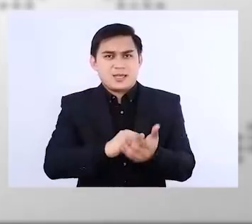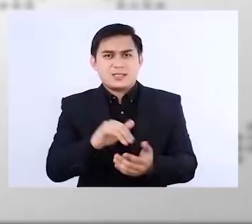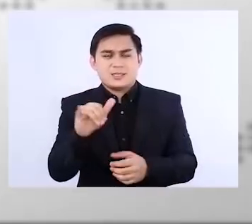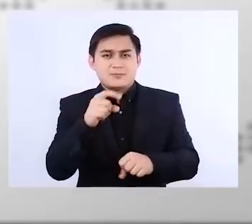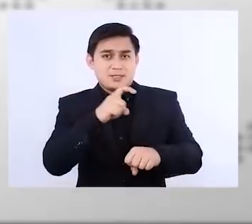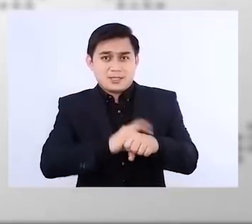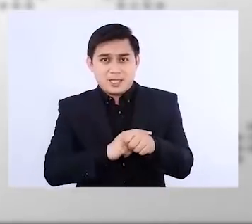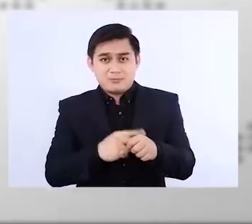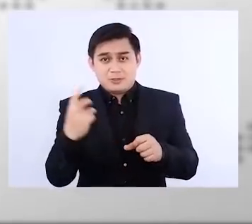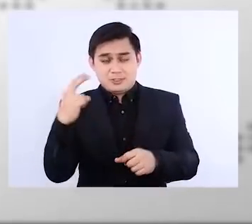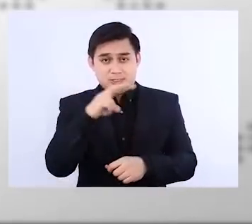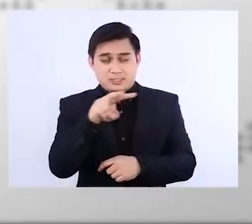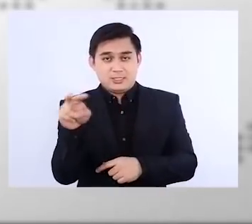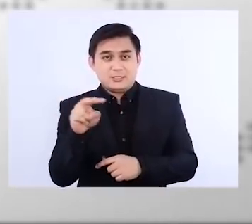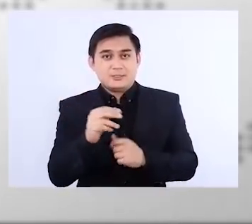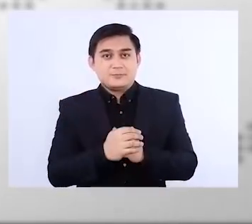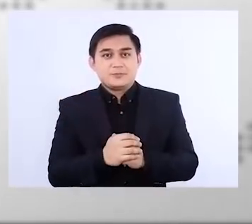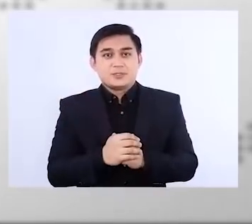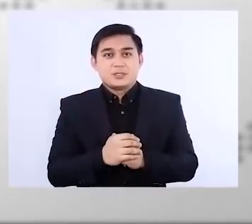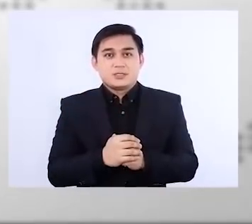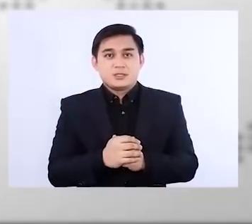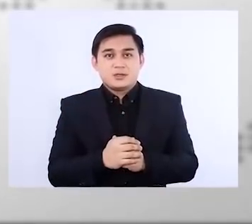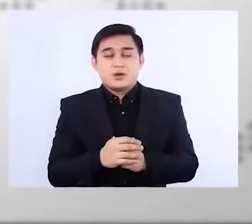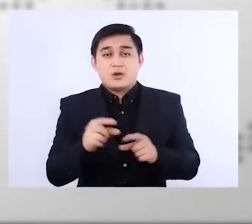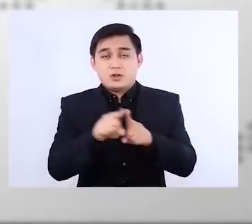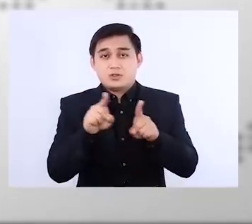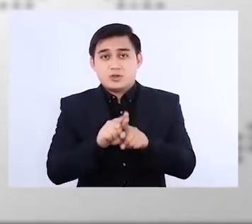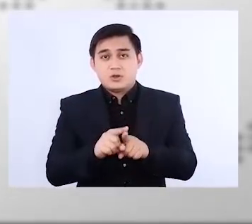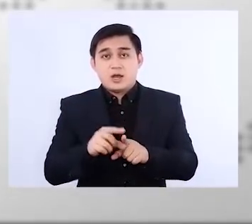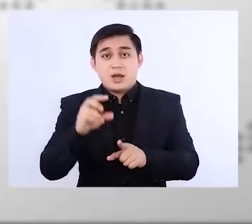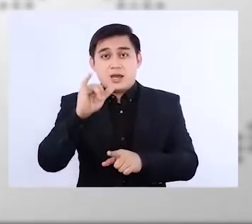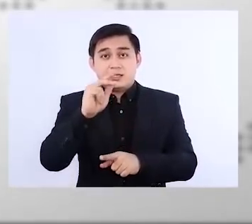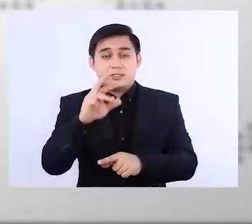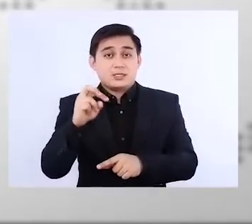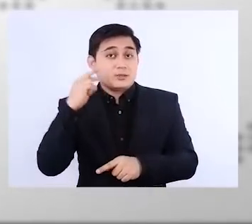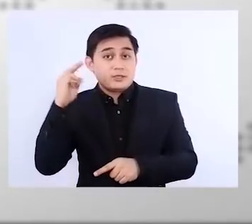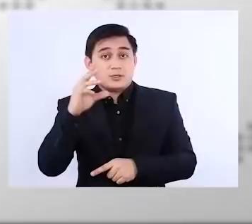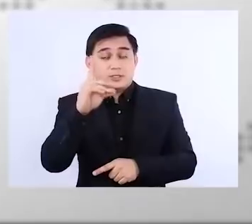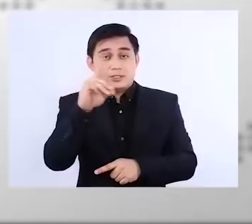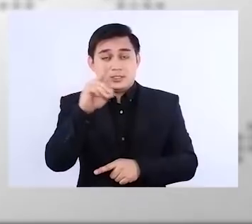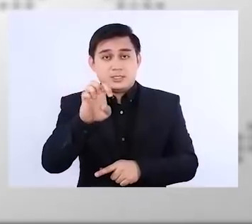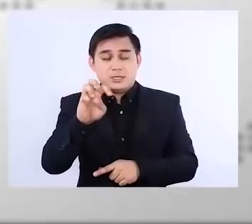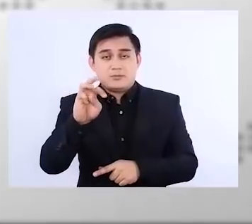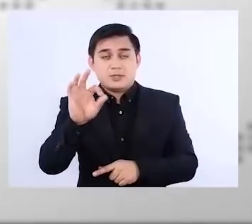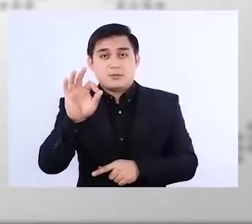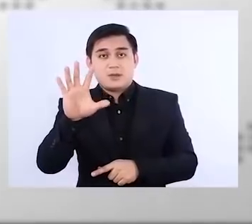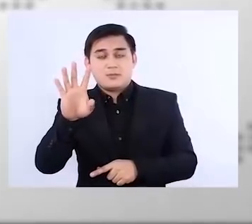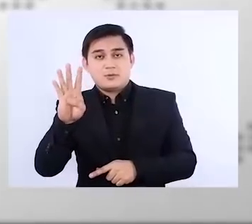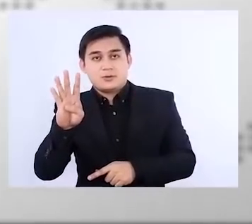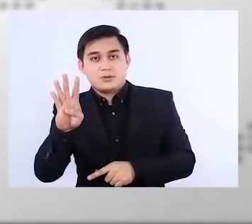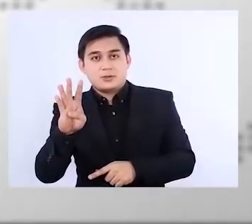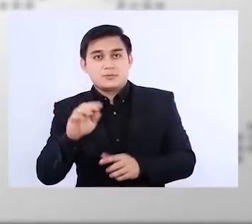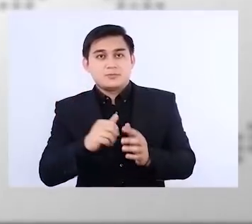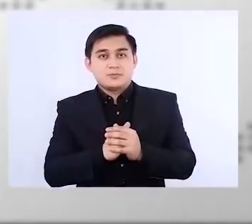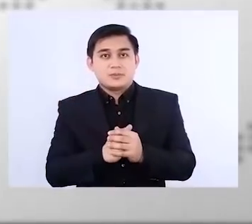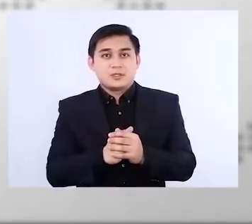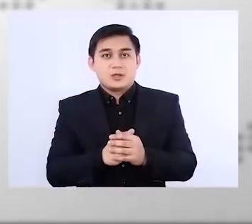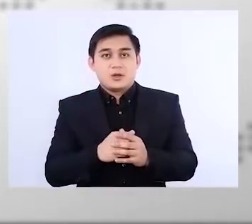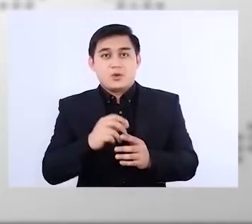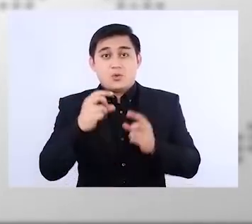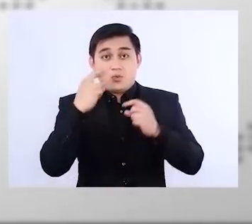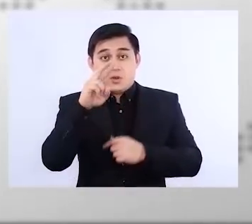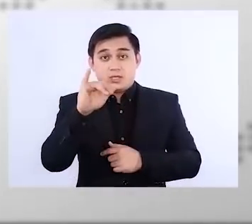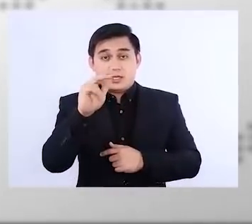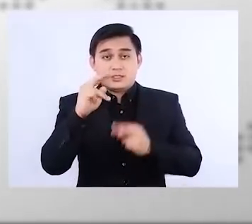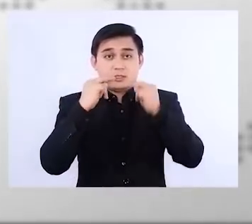oras dito sa INC TV. At matutong hayaan nyo rin po kami sa INC Radio DZEM 954. Antabayanan po ang